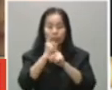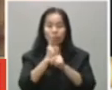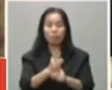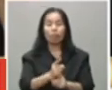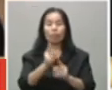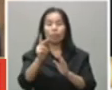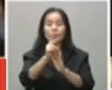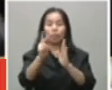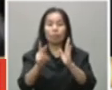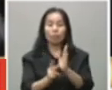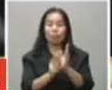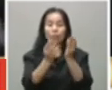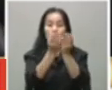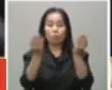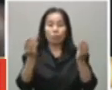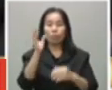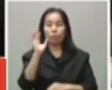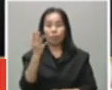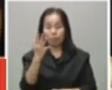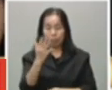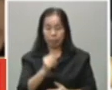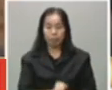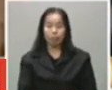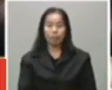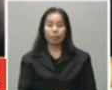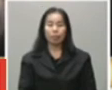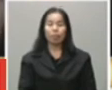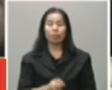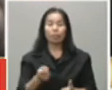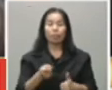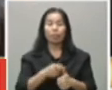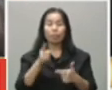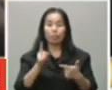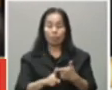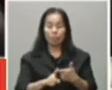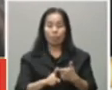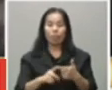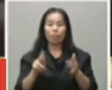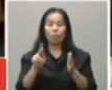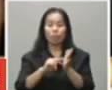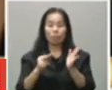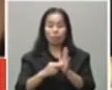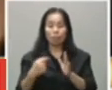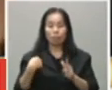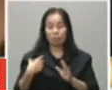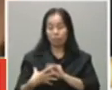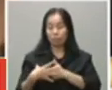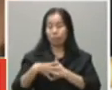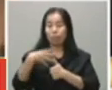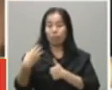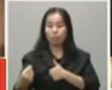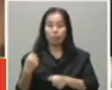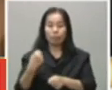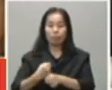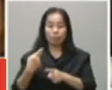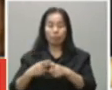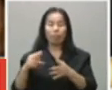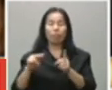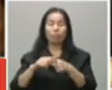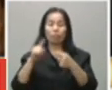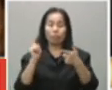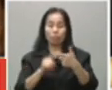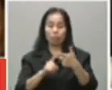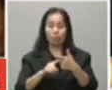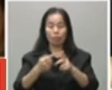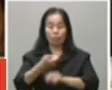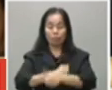ตยอันมีพระมหากษัตริย์ทรงเป็นประมุขล้มล้างรัฐธรรมนูญสืบทอดอำนาจฝ่าฝืนและไม่ปฏิบัติตามมาตรฐ